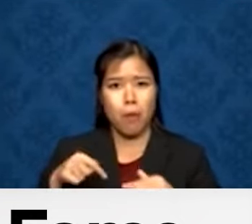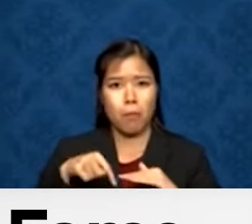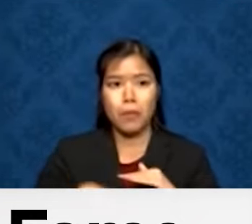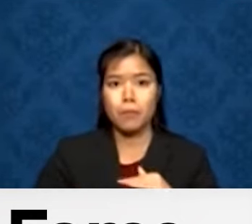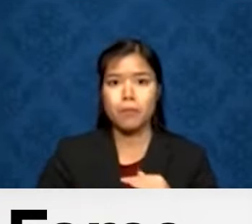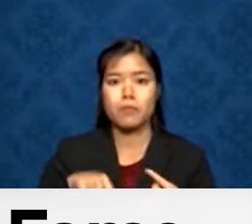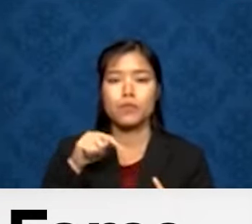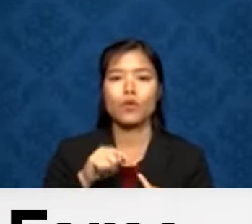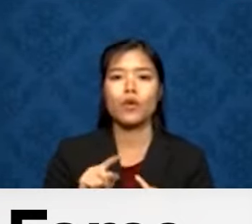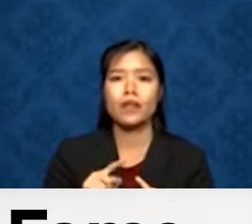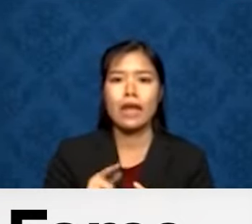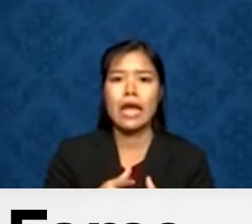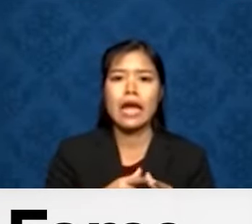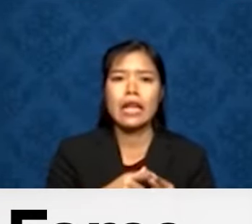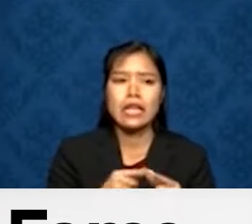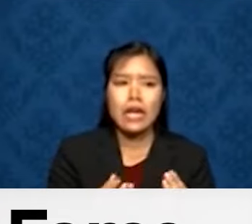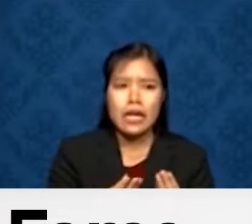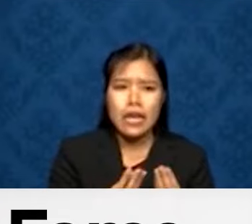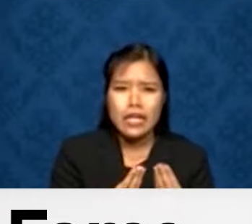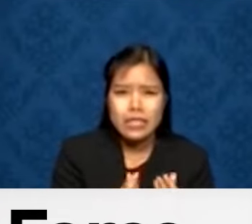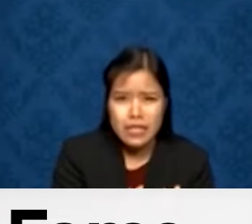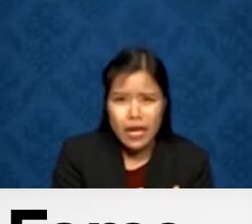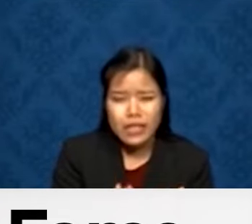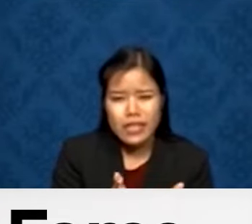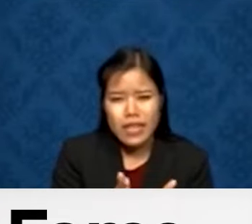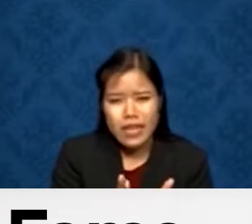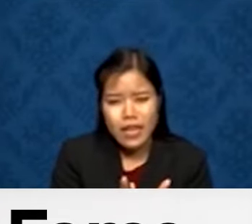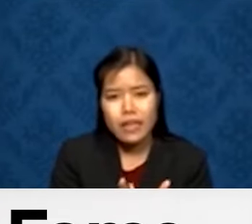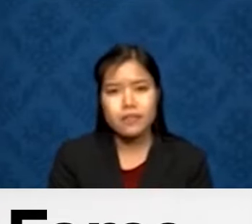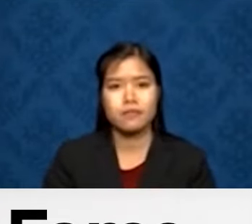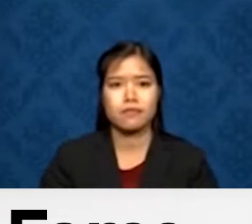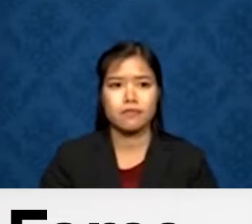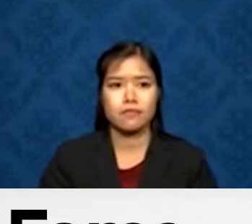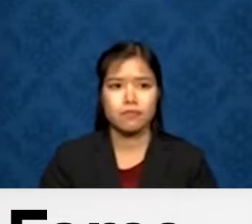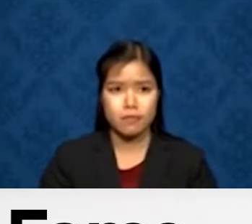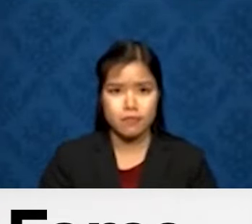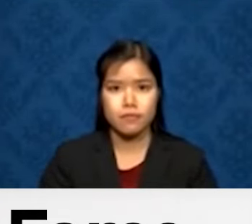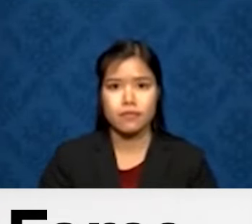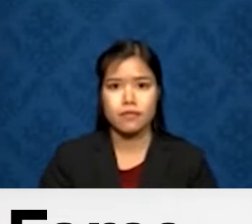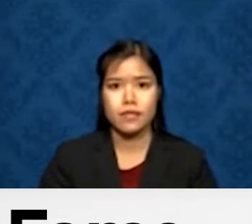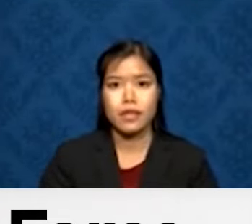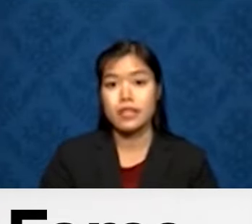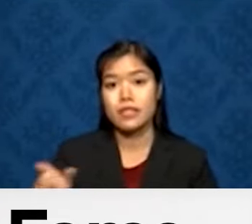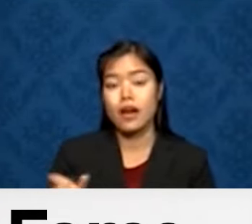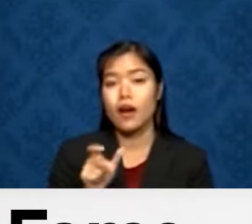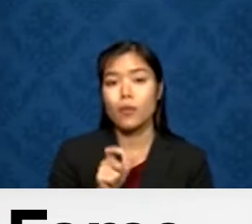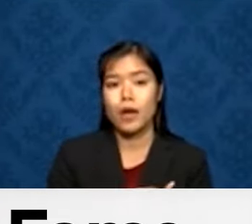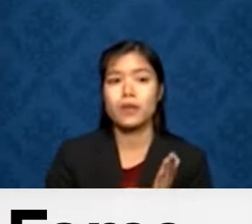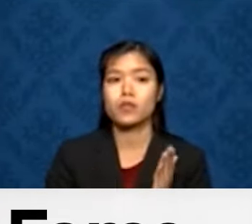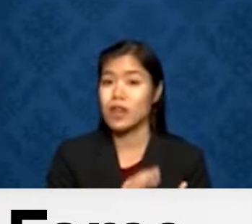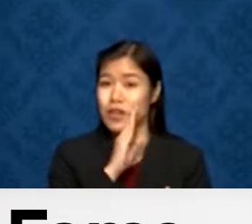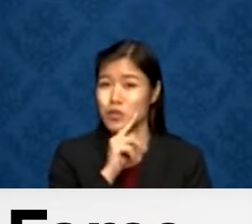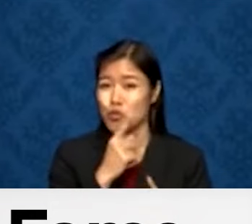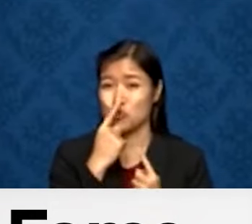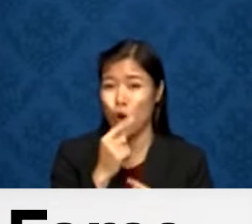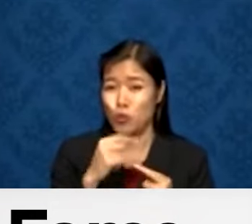พคนซึ่งเป็นผู้ใต้บังคับบัญชามันไม่ใช่จู่ๆเดินเข้าไปสั่งแล้วก็ทำทุกสิ่งทุกอย่างในแบบที่สั่งจากภายนอกต้องทำความเข้